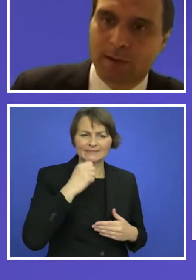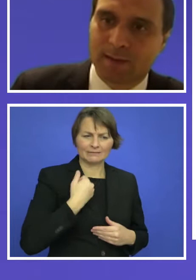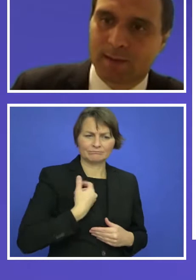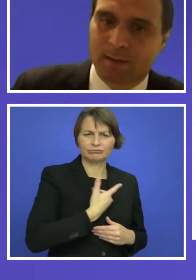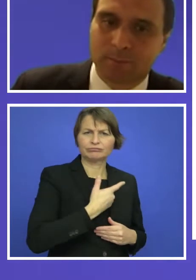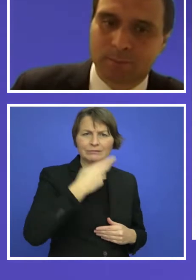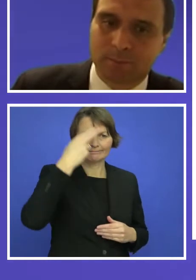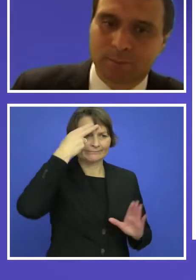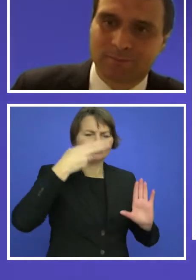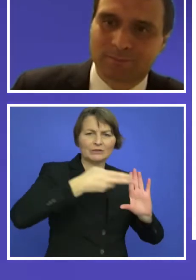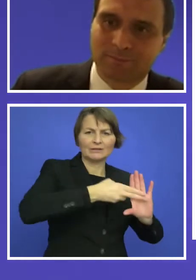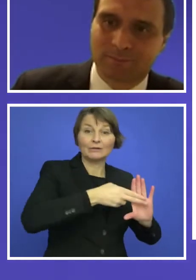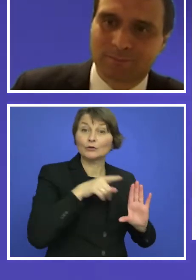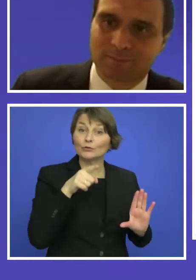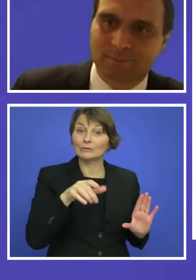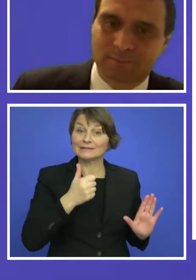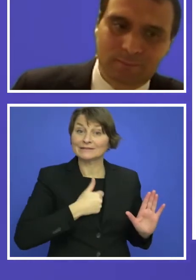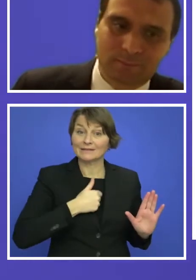الأورو متوسطية؟